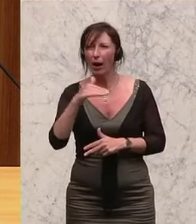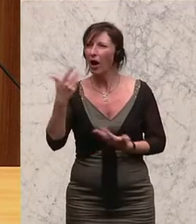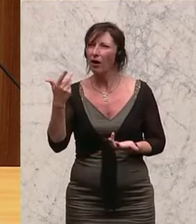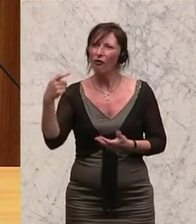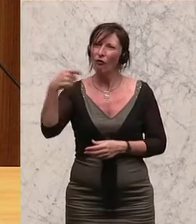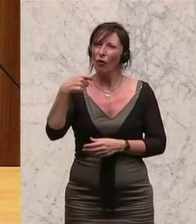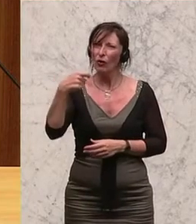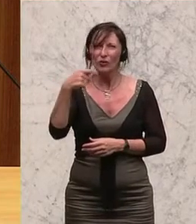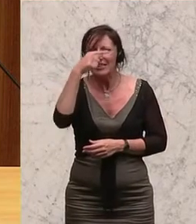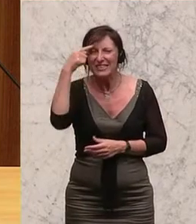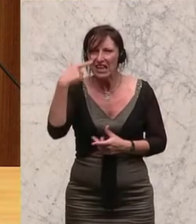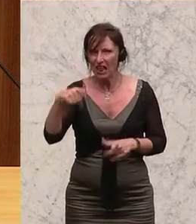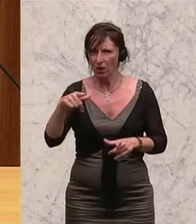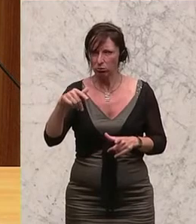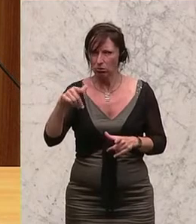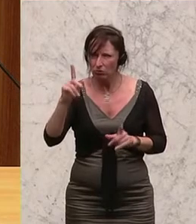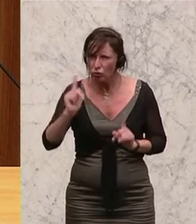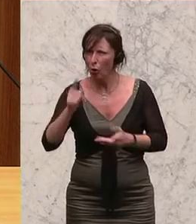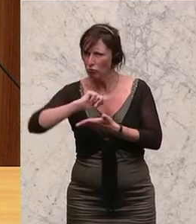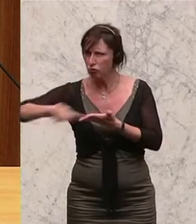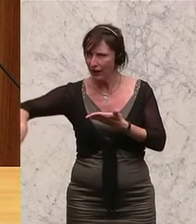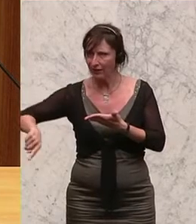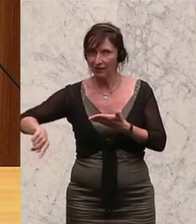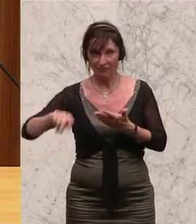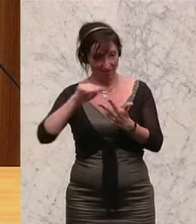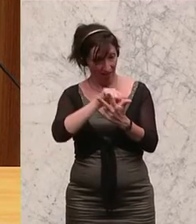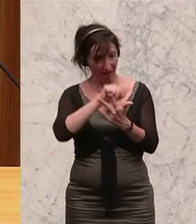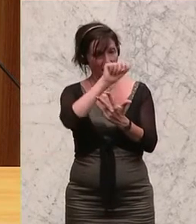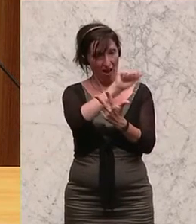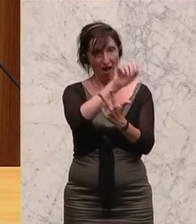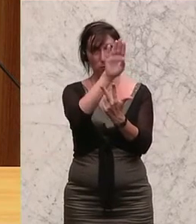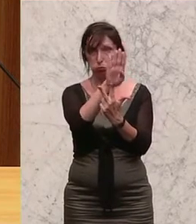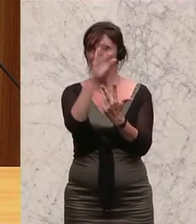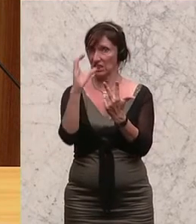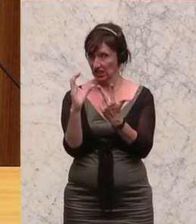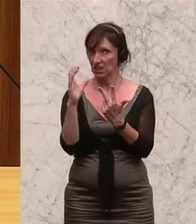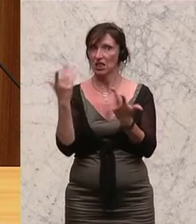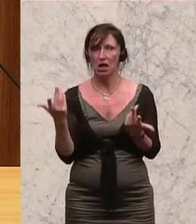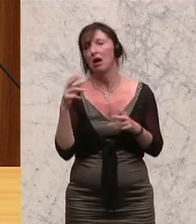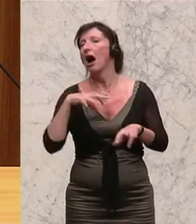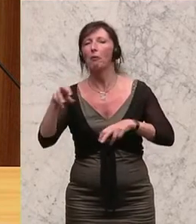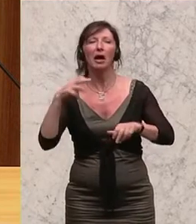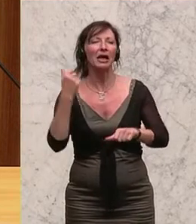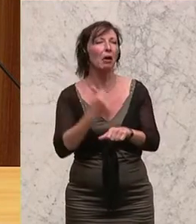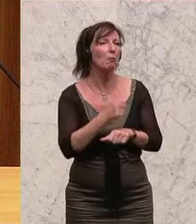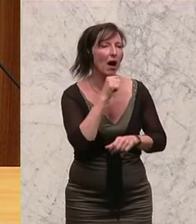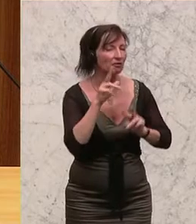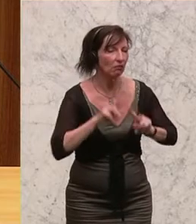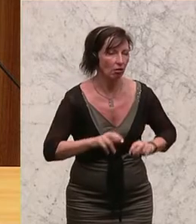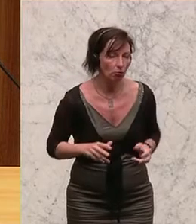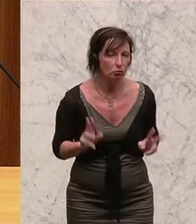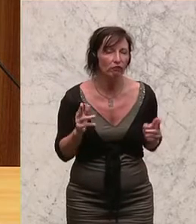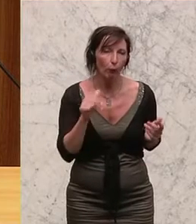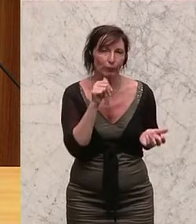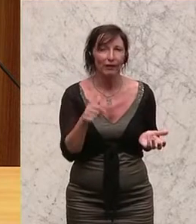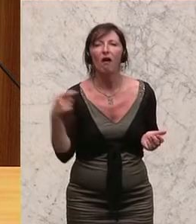ersatzlos zu streichen sind. Allein wenn man sich diese Arbeit antun würde, das tut die Regierung natürlich nicht. Warum nicht? Ist ja klar erklärbar.